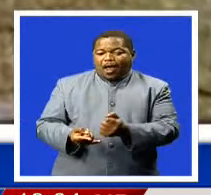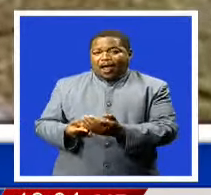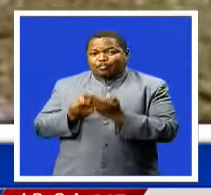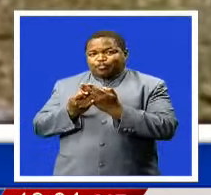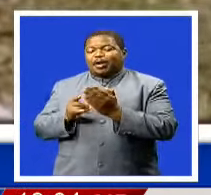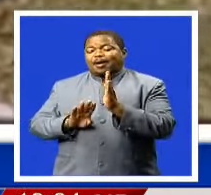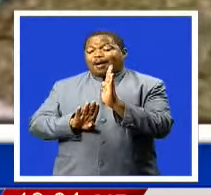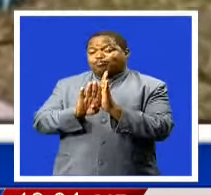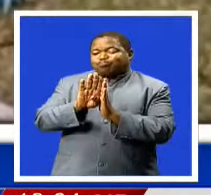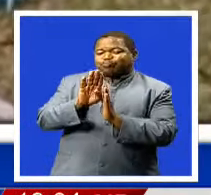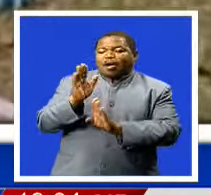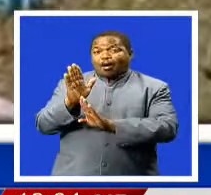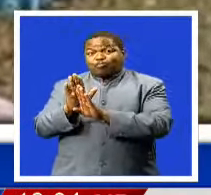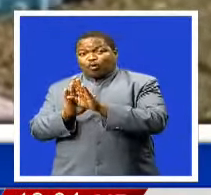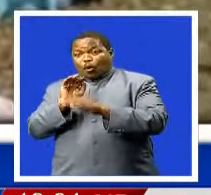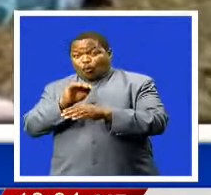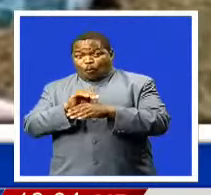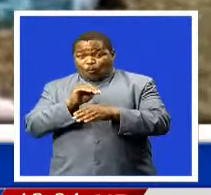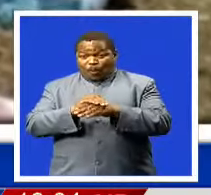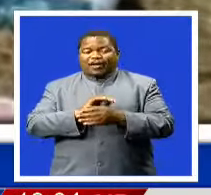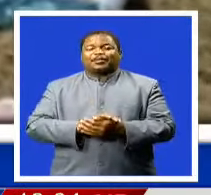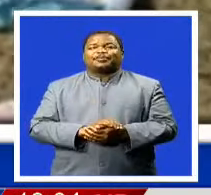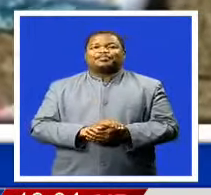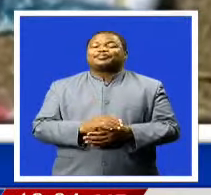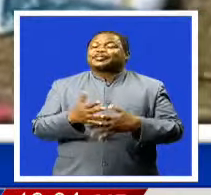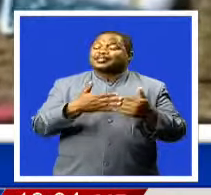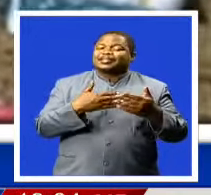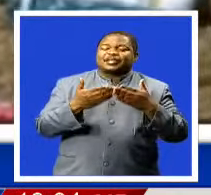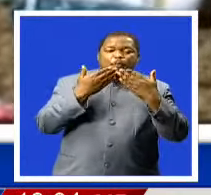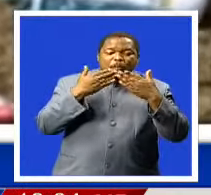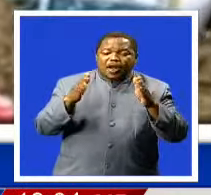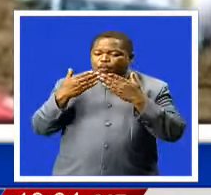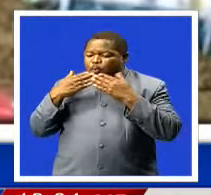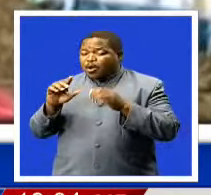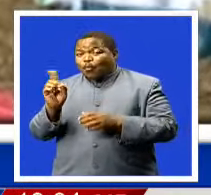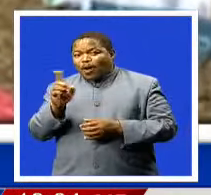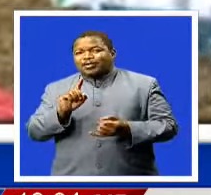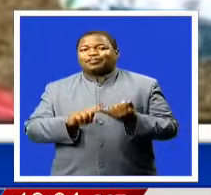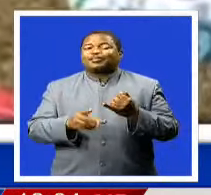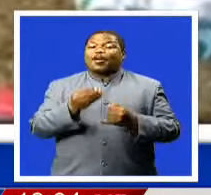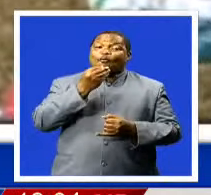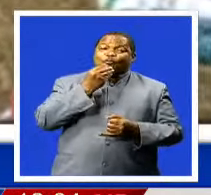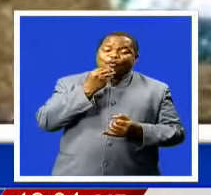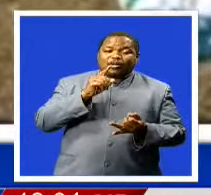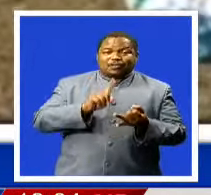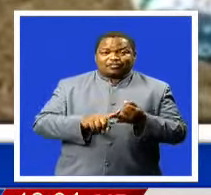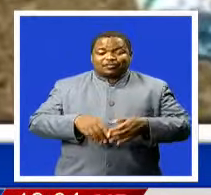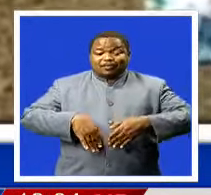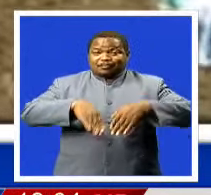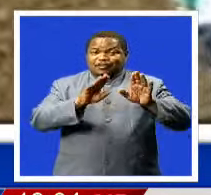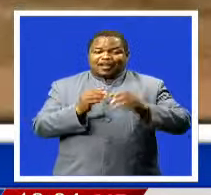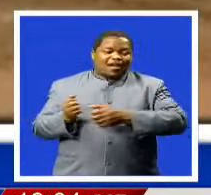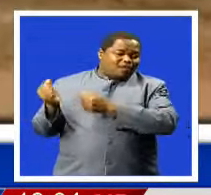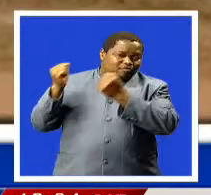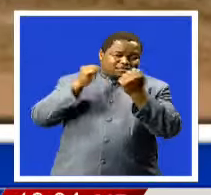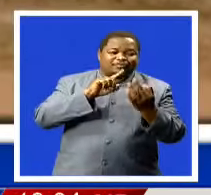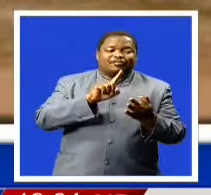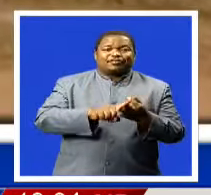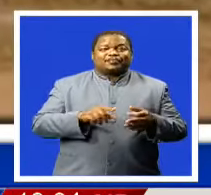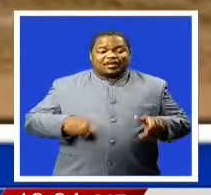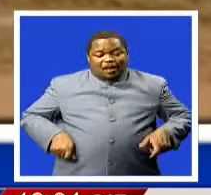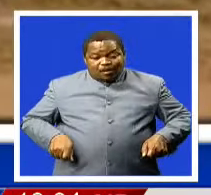letipho letemukeliswe bogogo nalabakhubatekile tifaka ekhathi kudla, tingubo, tincola talabakhubatekile kanye